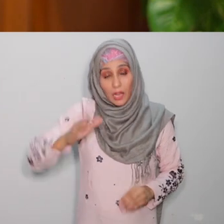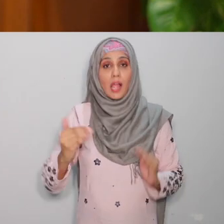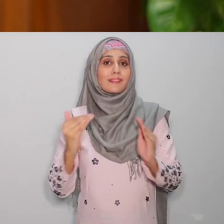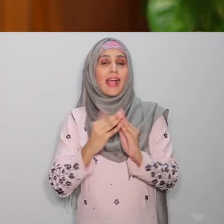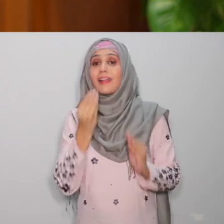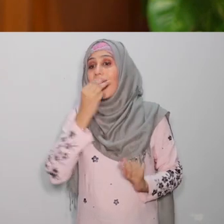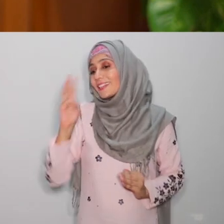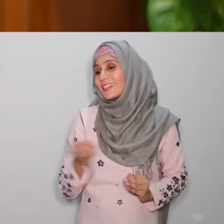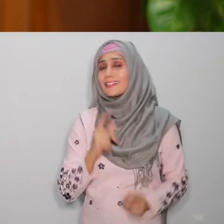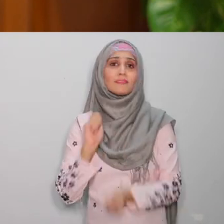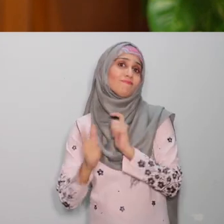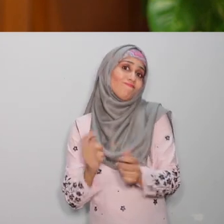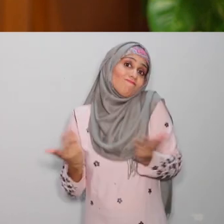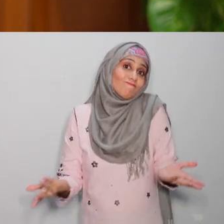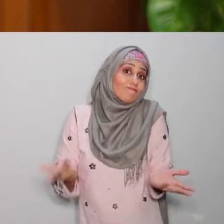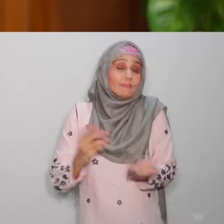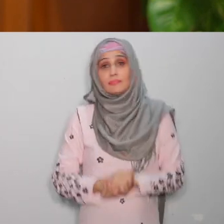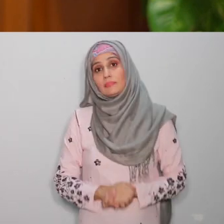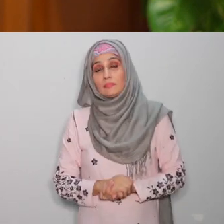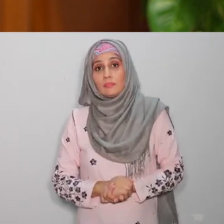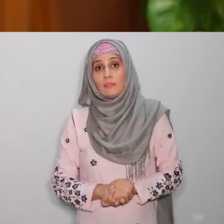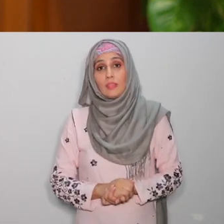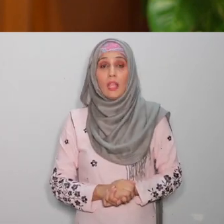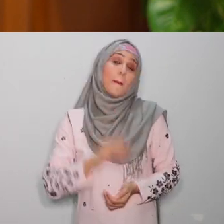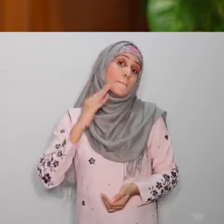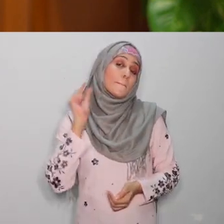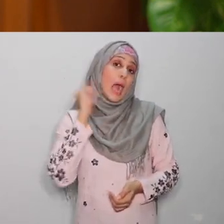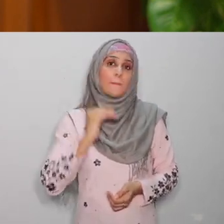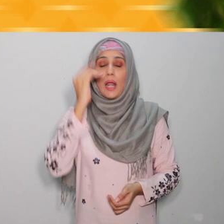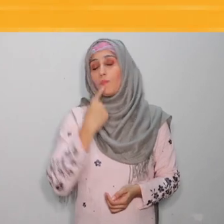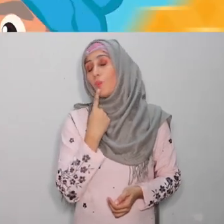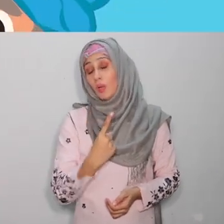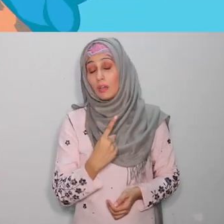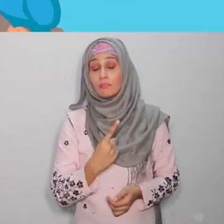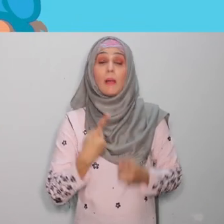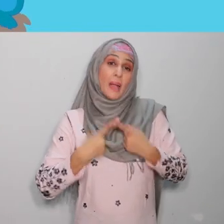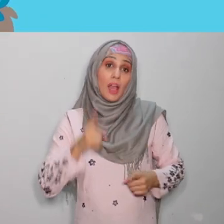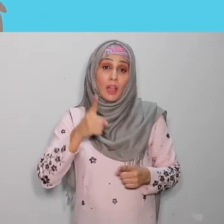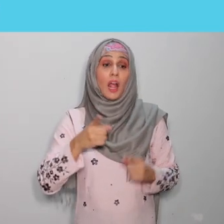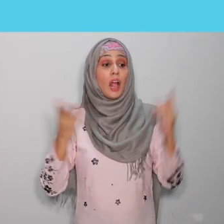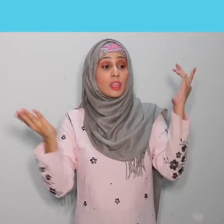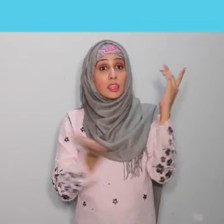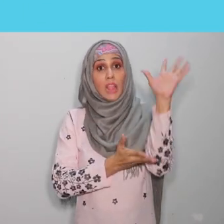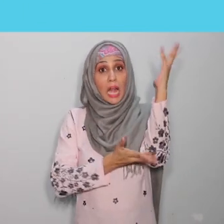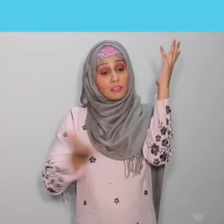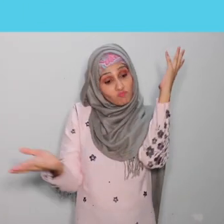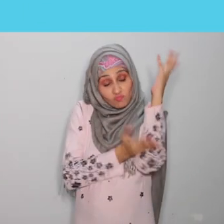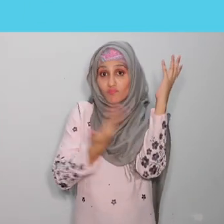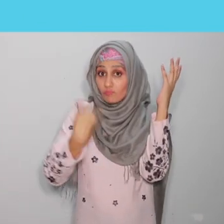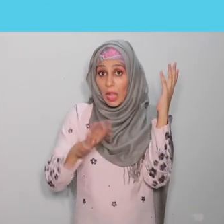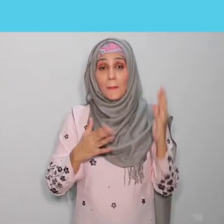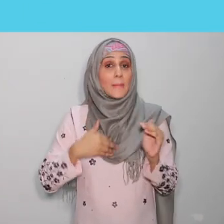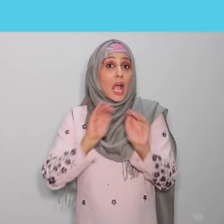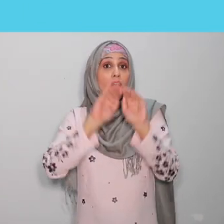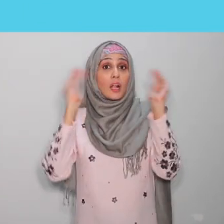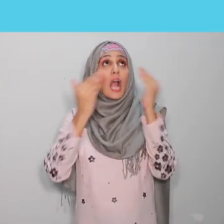अपने घर वालों के लिए खाना ले सके। आपा भी कहने लगी, लेकिन अगर पेड़ कट गया तो